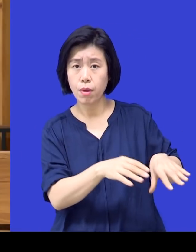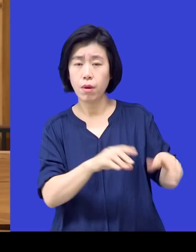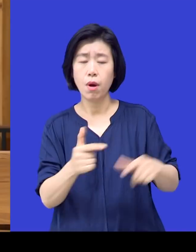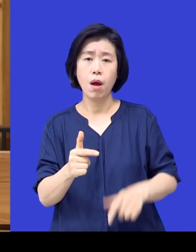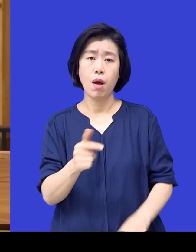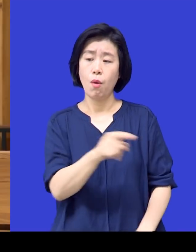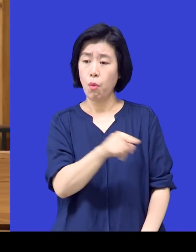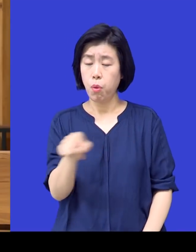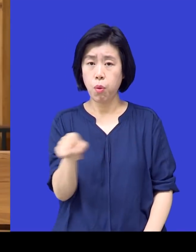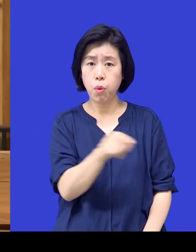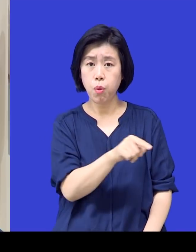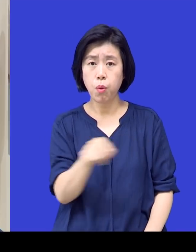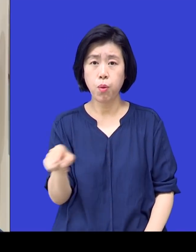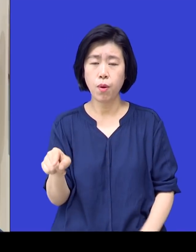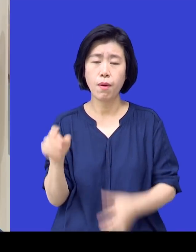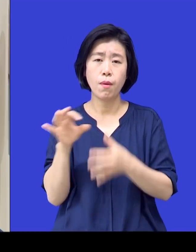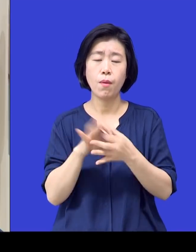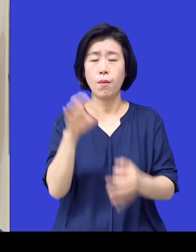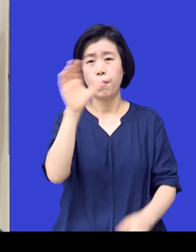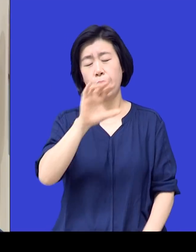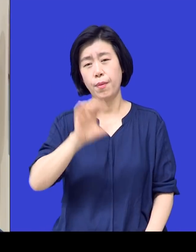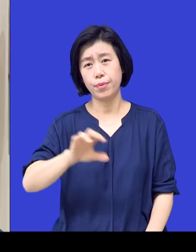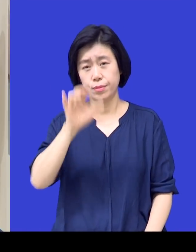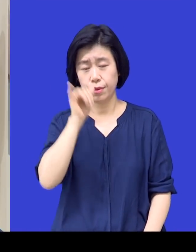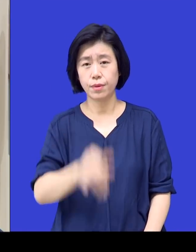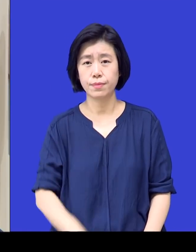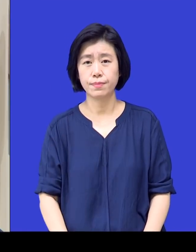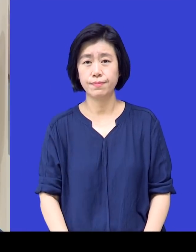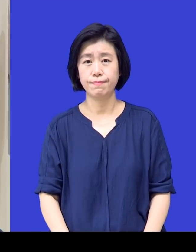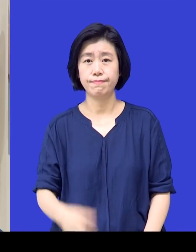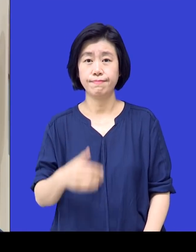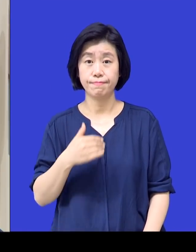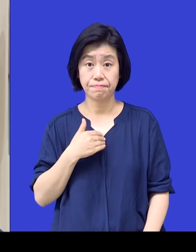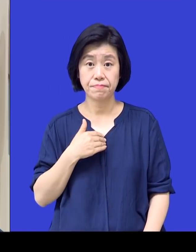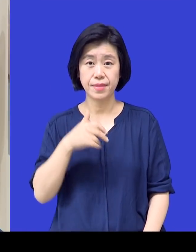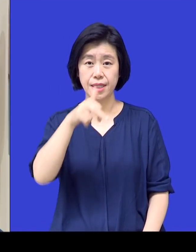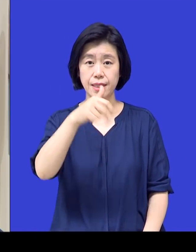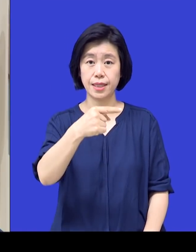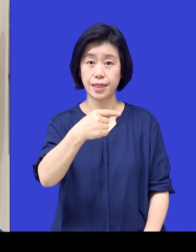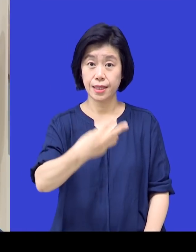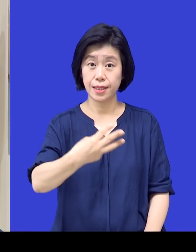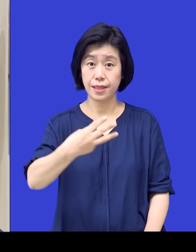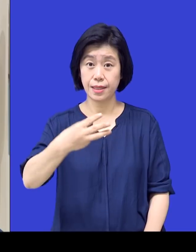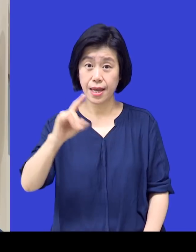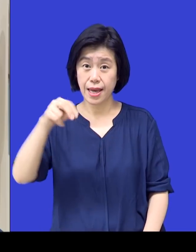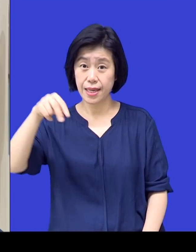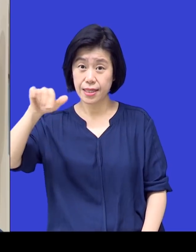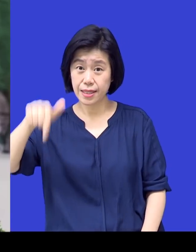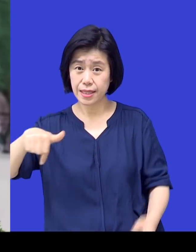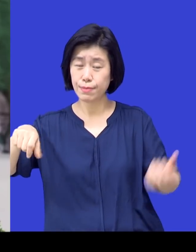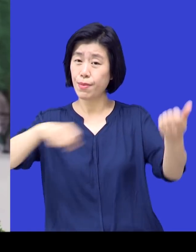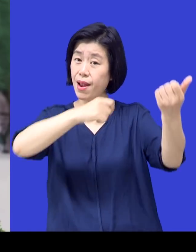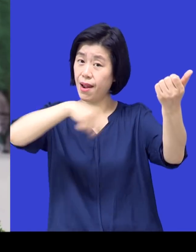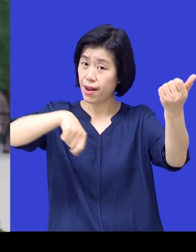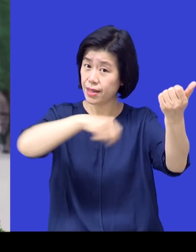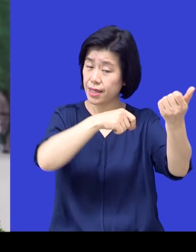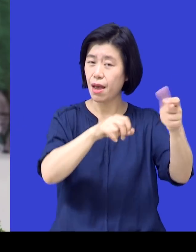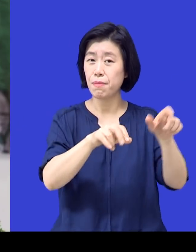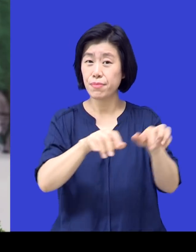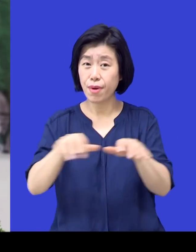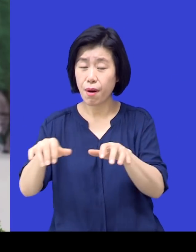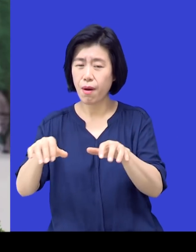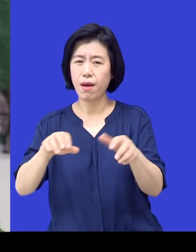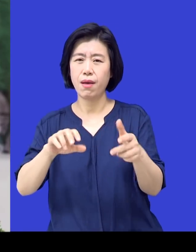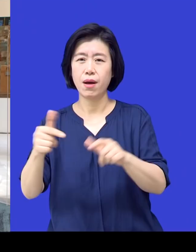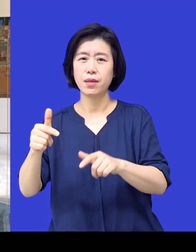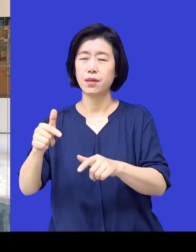죄책감을 가지신 거예요? 그 당시에? 그러니까 제가 뭐 클래식이나 네. 부모님이 이제 들려주시는 복음성가나 이런 거를 네.